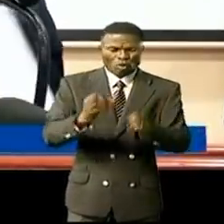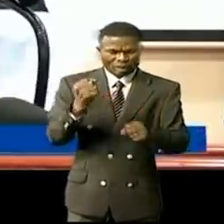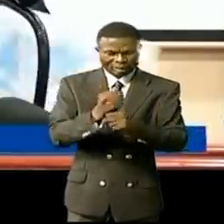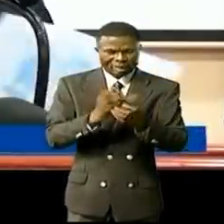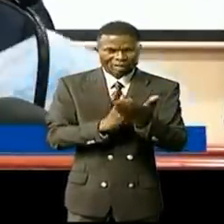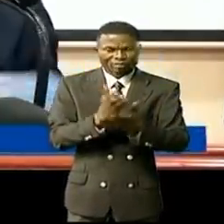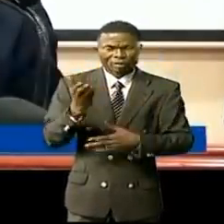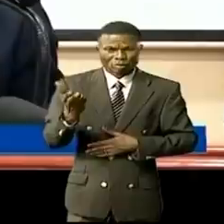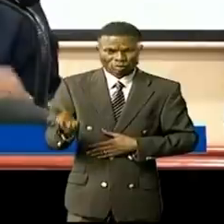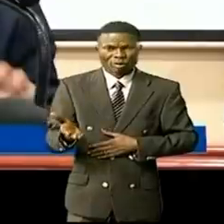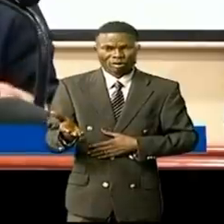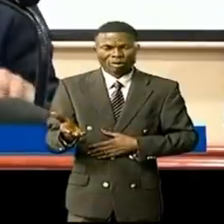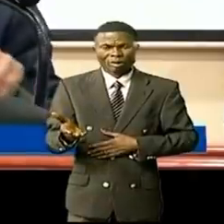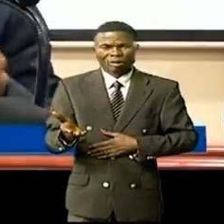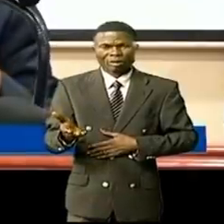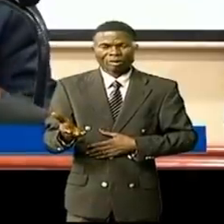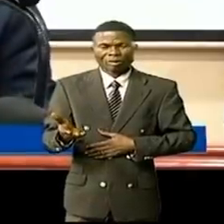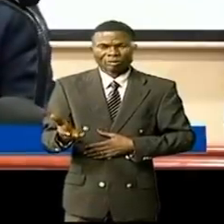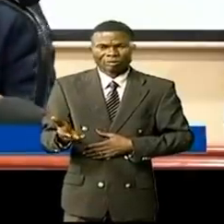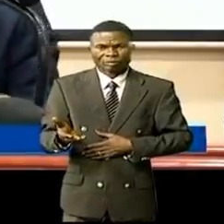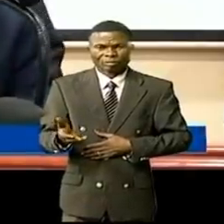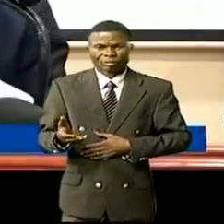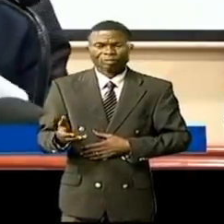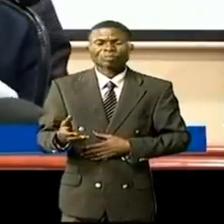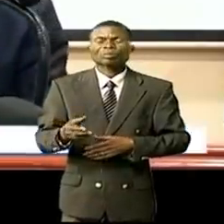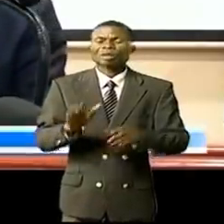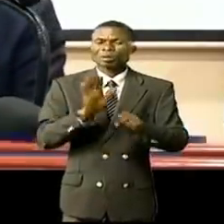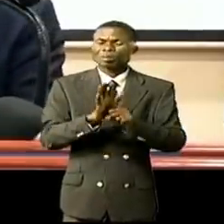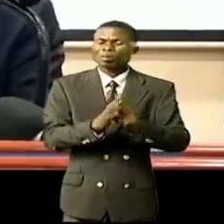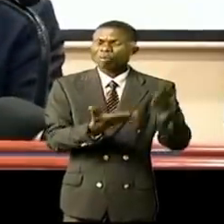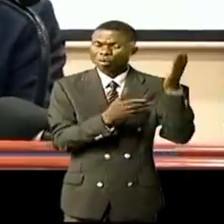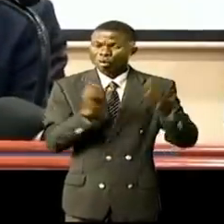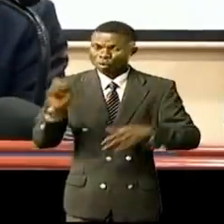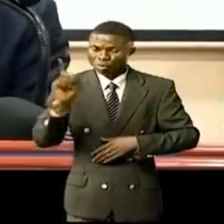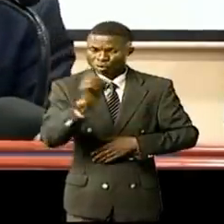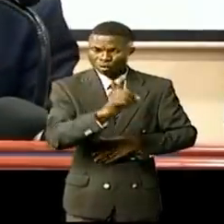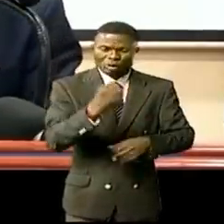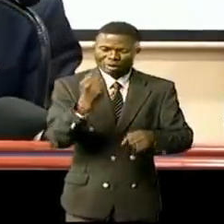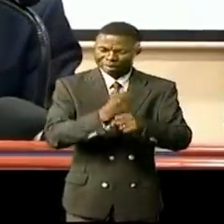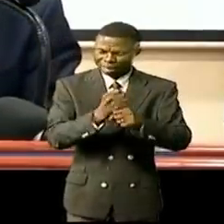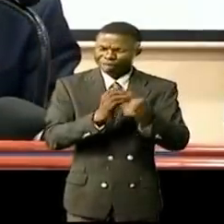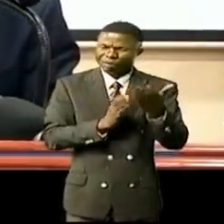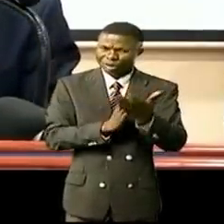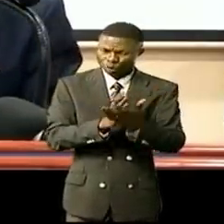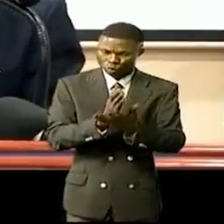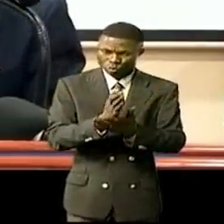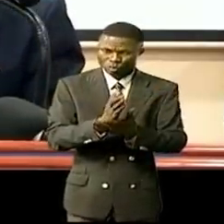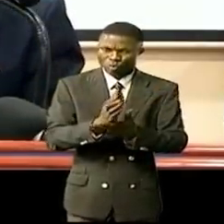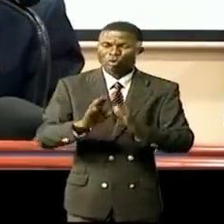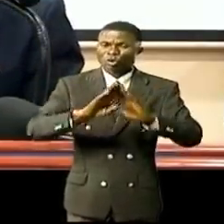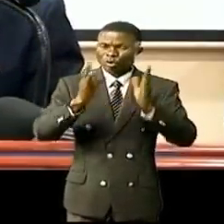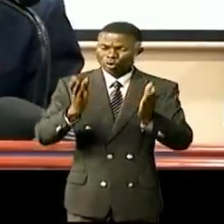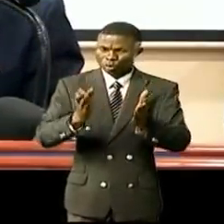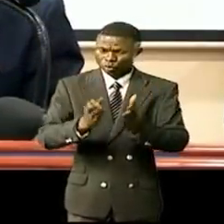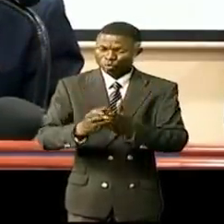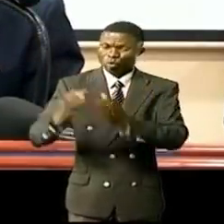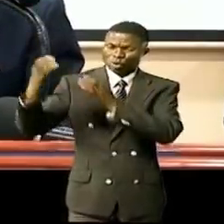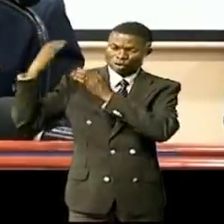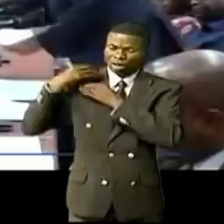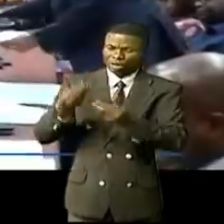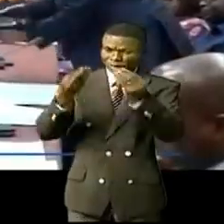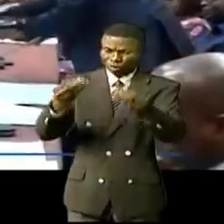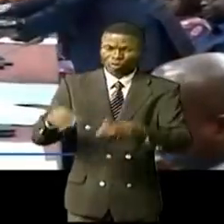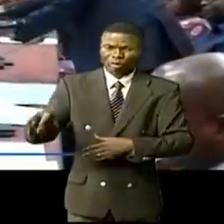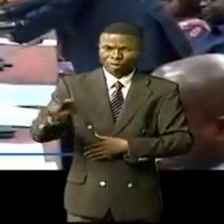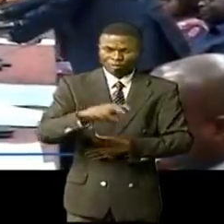Il est vraiment important que chacun joue son rôle avec toute la responsabilité nécessaire. Débuté